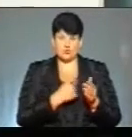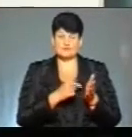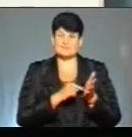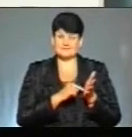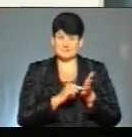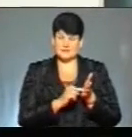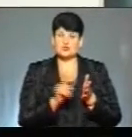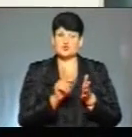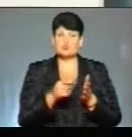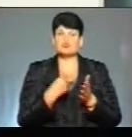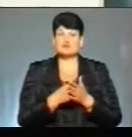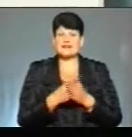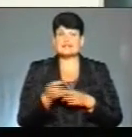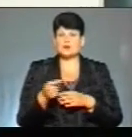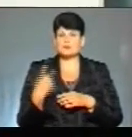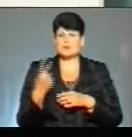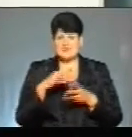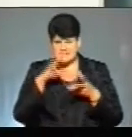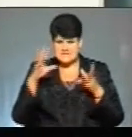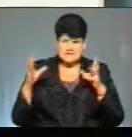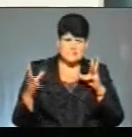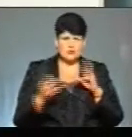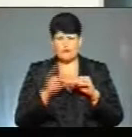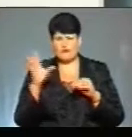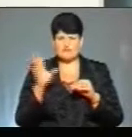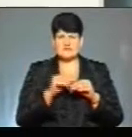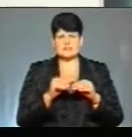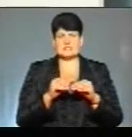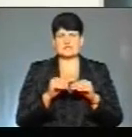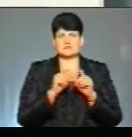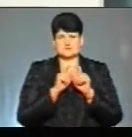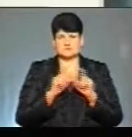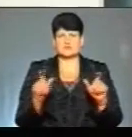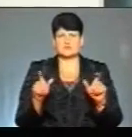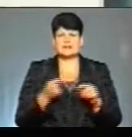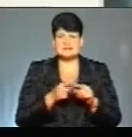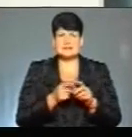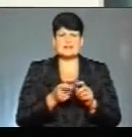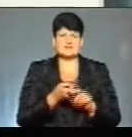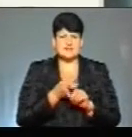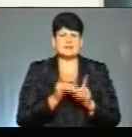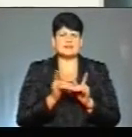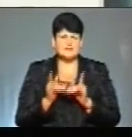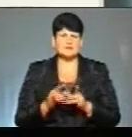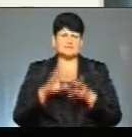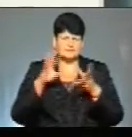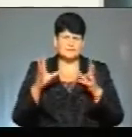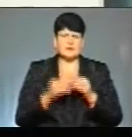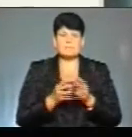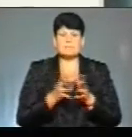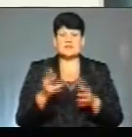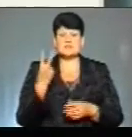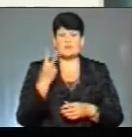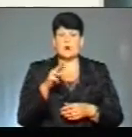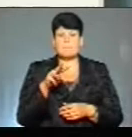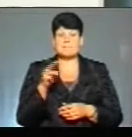що бюджет Тернопільської області загалом усіх закладів загальносередньої освіти, це стосується інтернатних закладів, становить більше